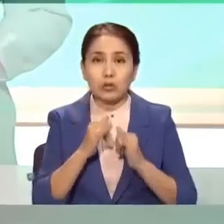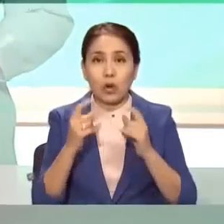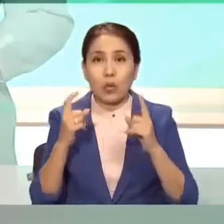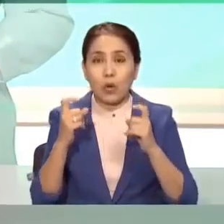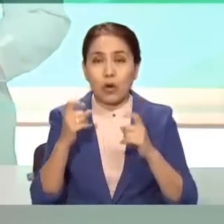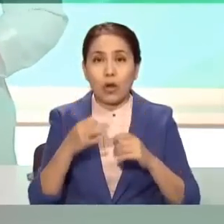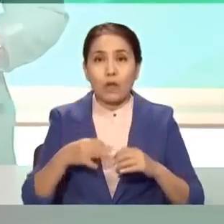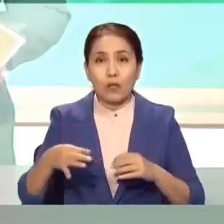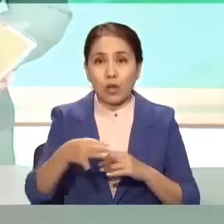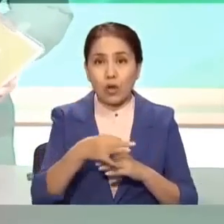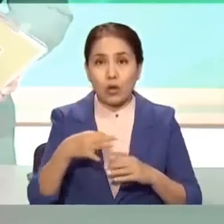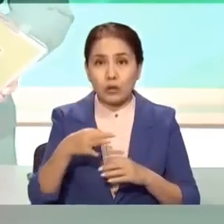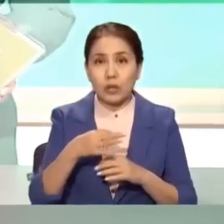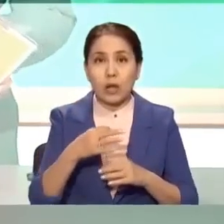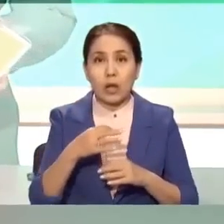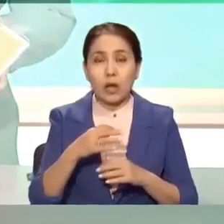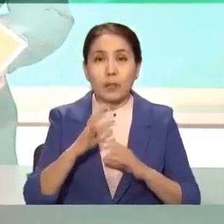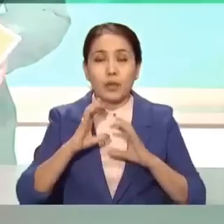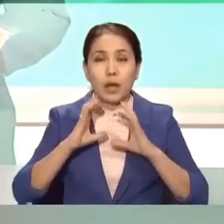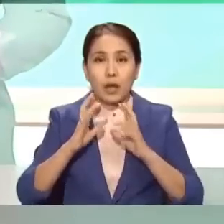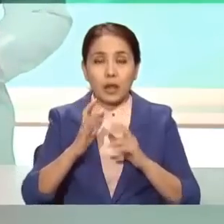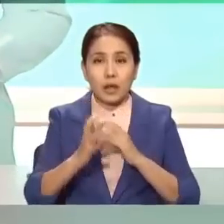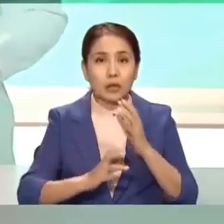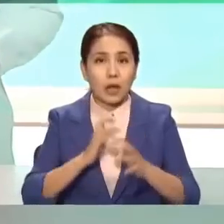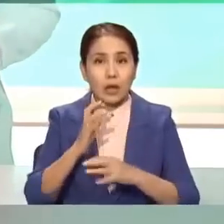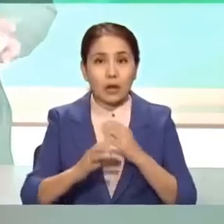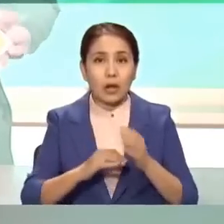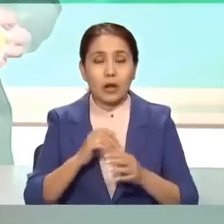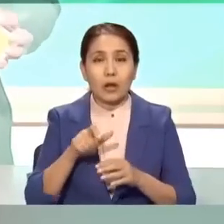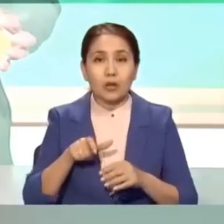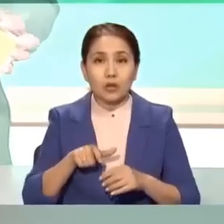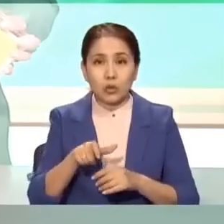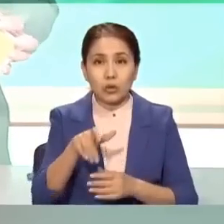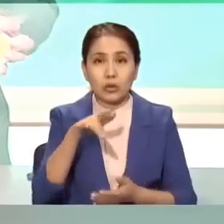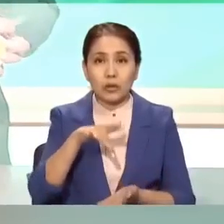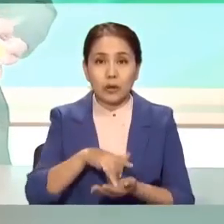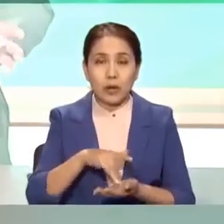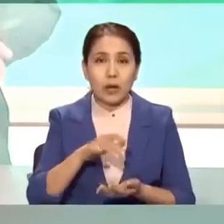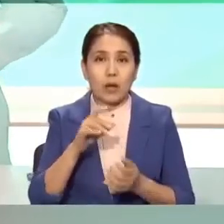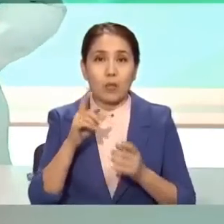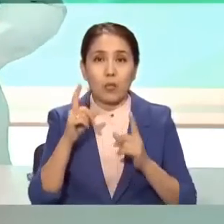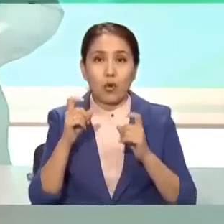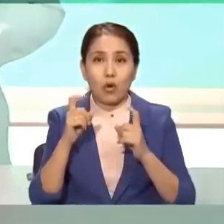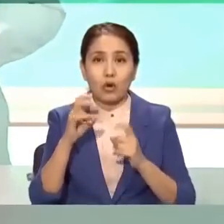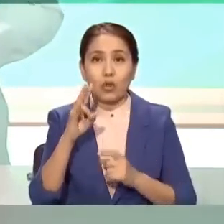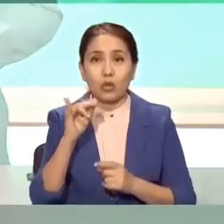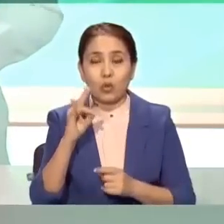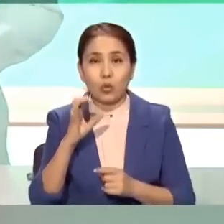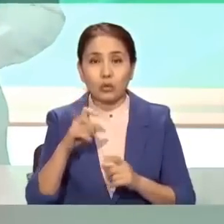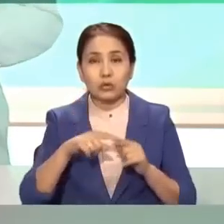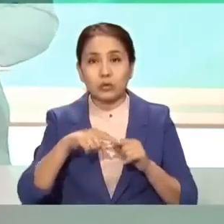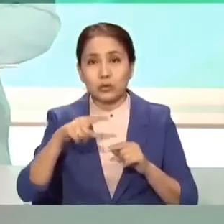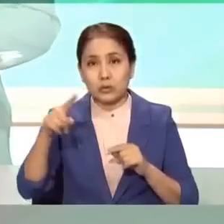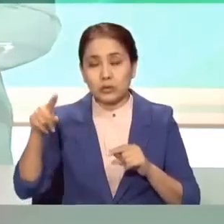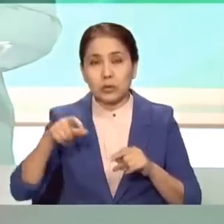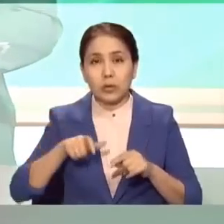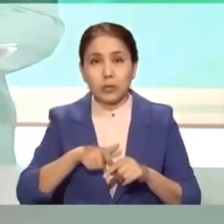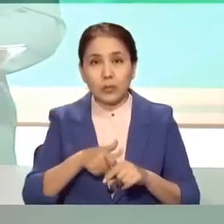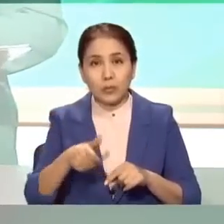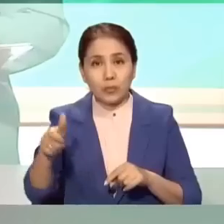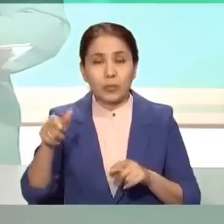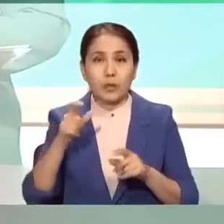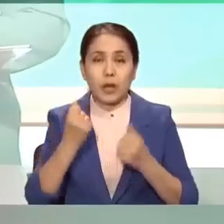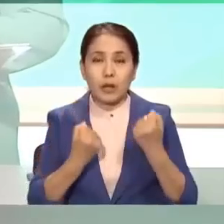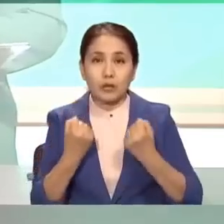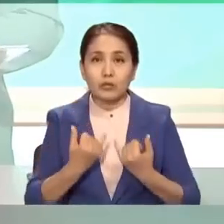Buxoro viloyatining xalqaro ahamiyatga ega bo'lgan A380 G'uzor Buxoro, Nukus, Beyneo avtomobil yo'llarida